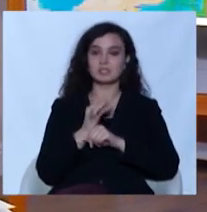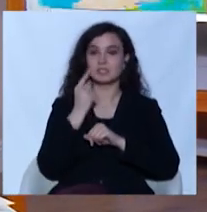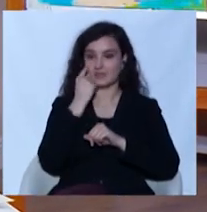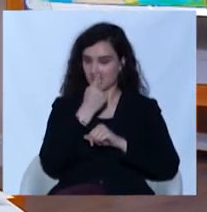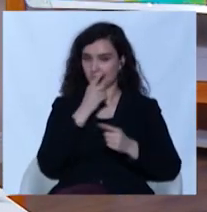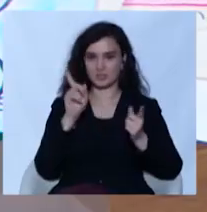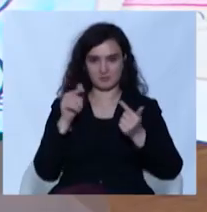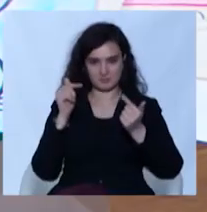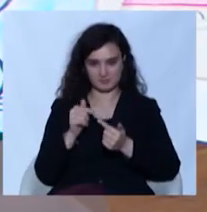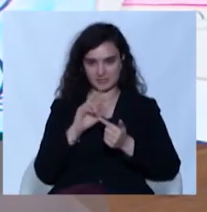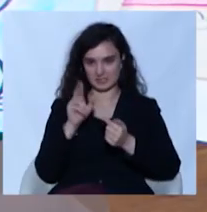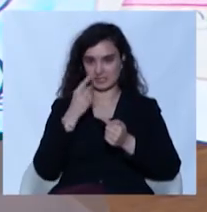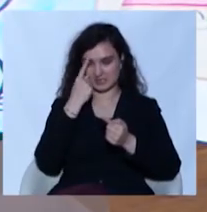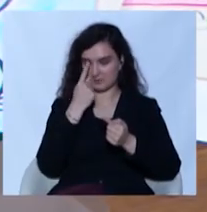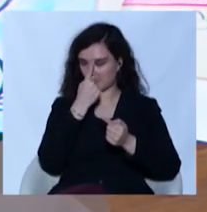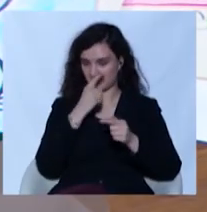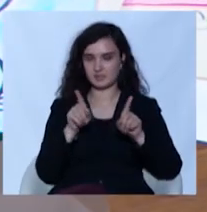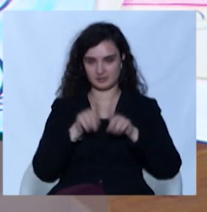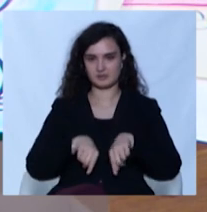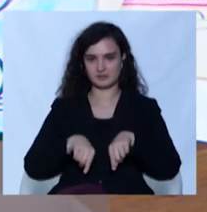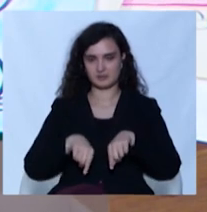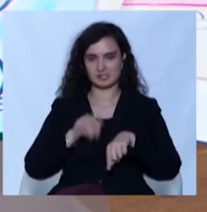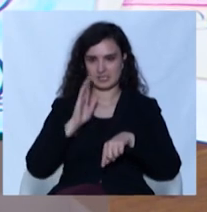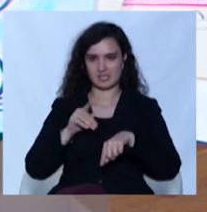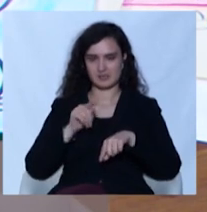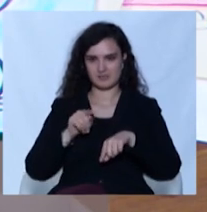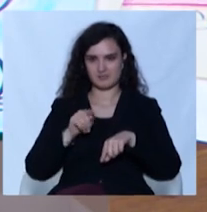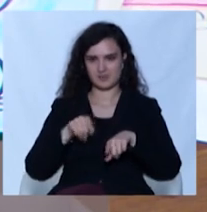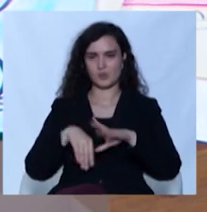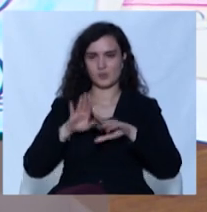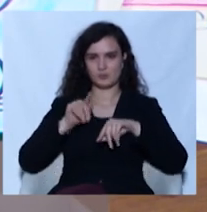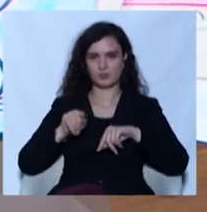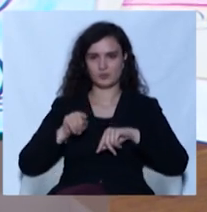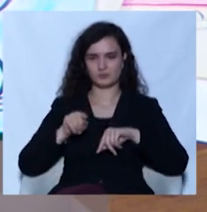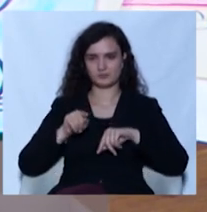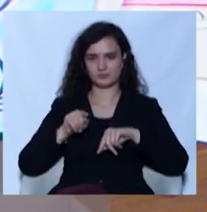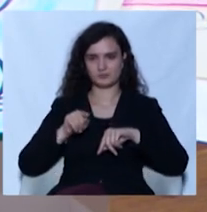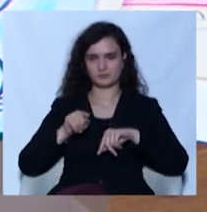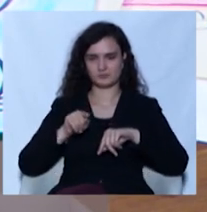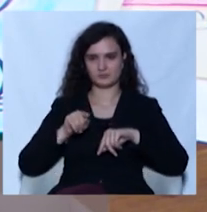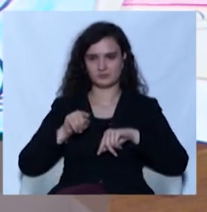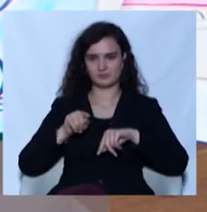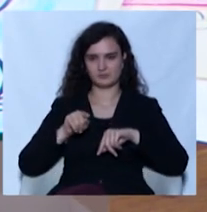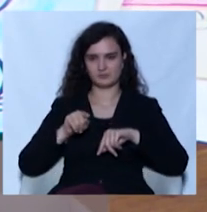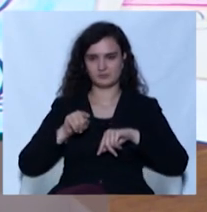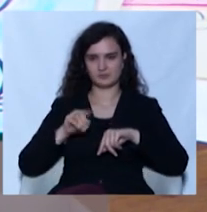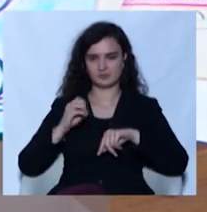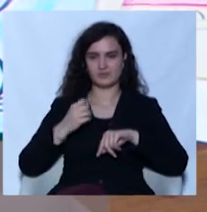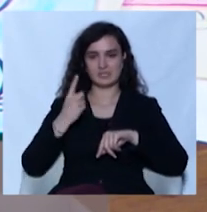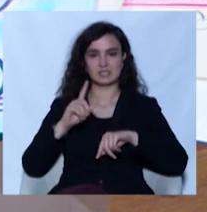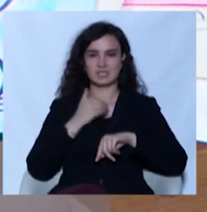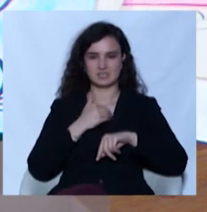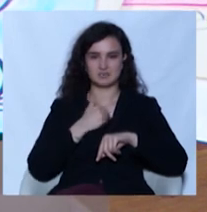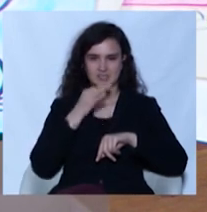თვალებიც და წარბებიც, ხო? ექნება უფრო გადაწეული და კიდევ ერთი რაღაცა